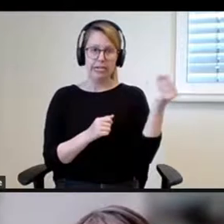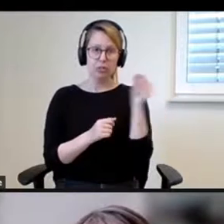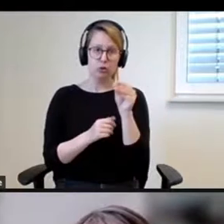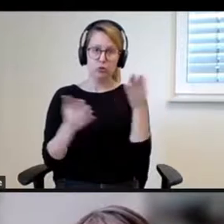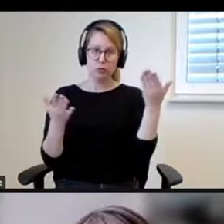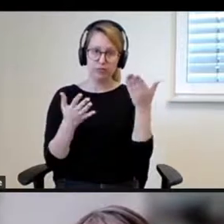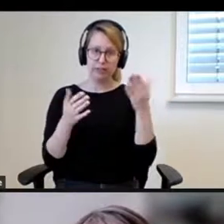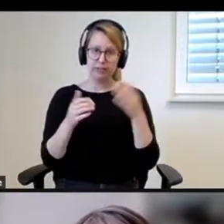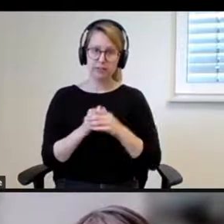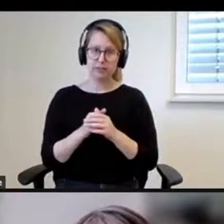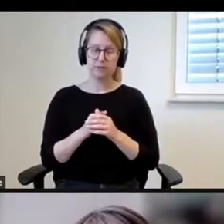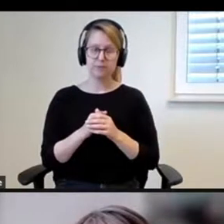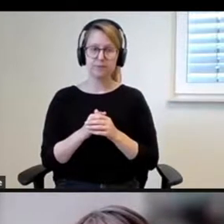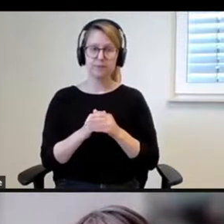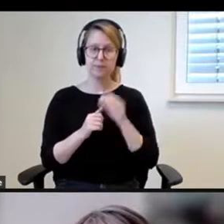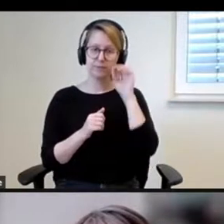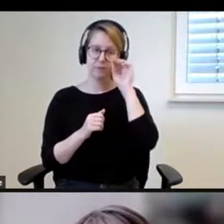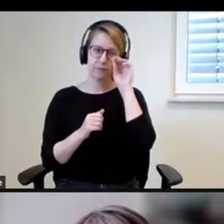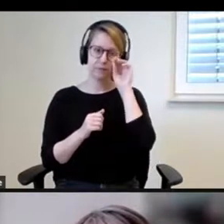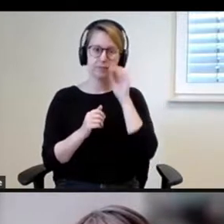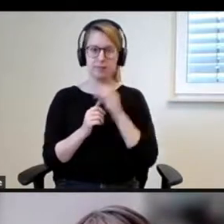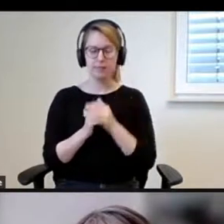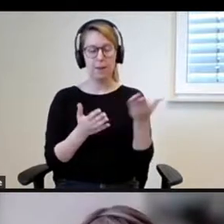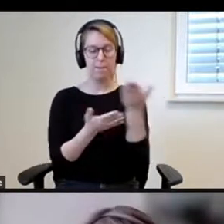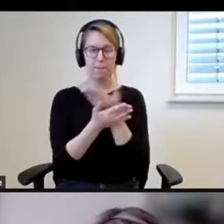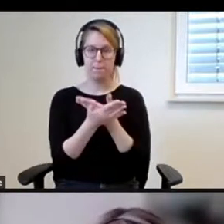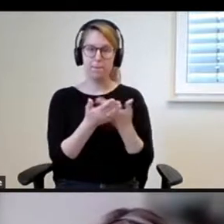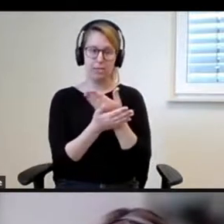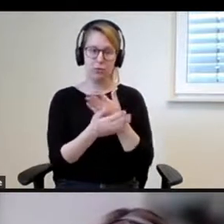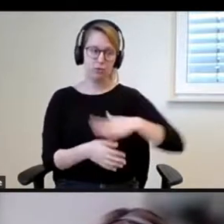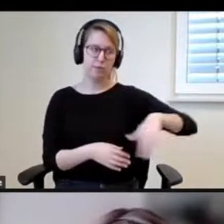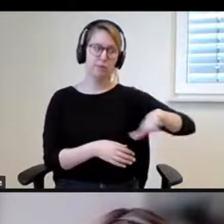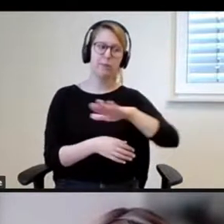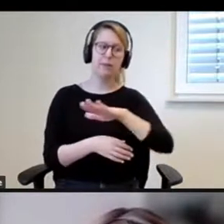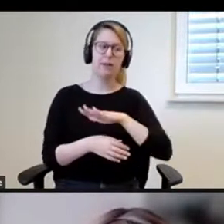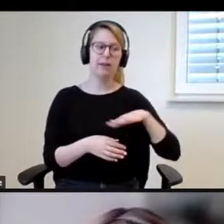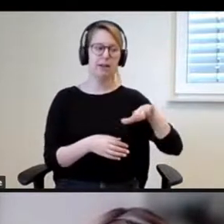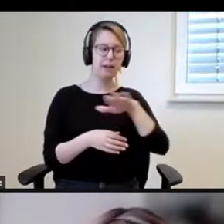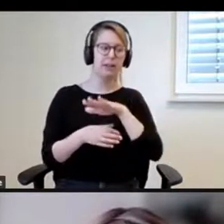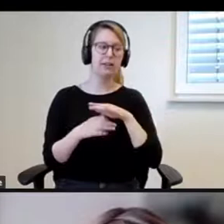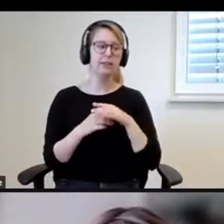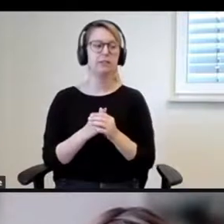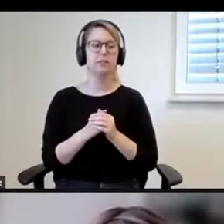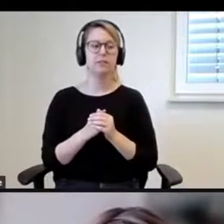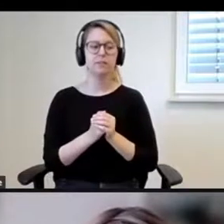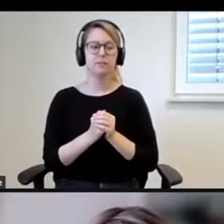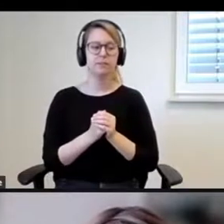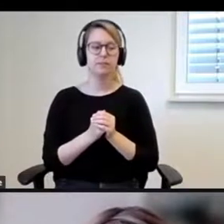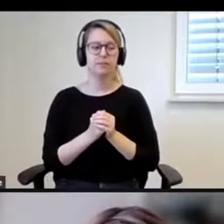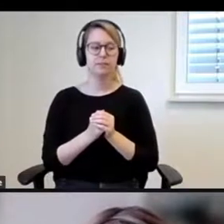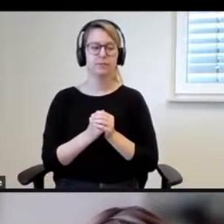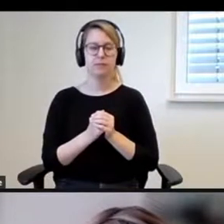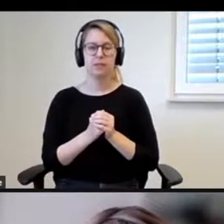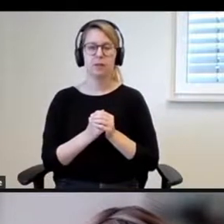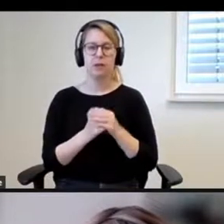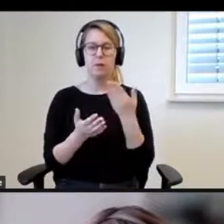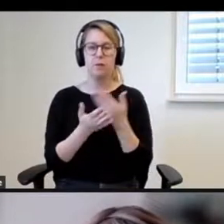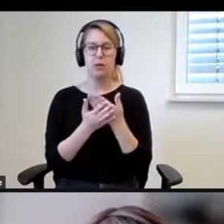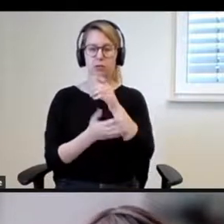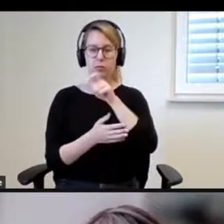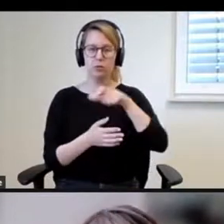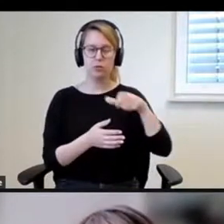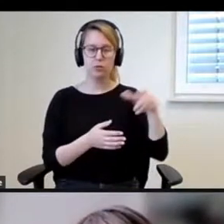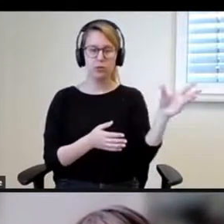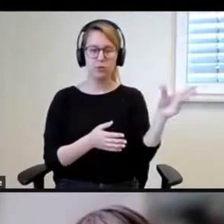Strategie ist natürlich der ganze Bereich von der Bildung, wenn wir so ein Menschen mit Behinderung sollen noch Möglichkeiten tun, für autonom zu wohnen,